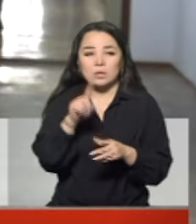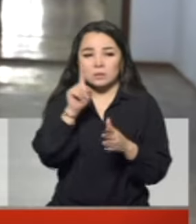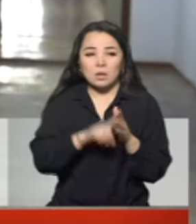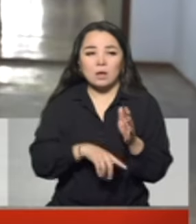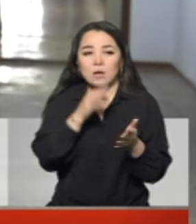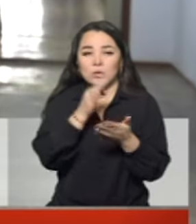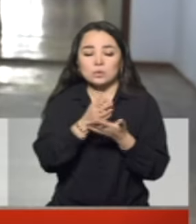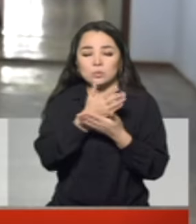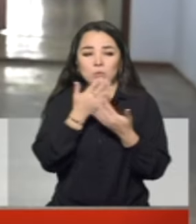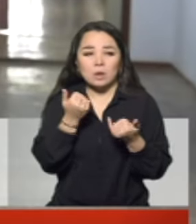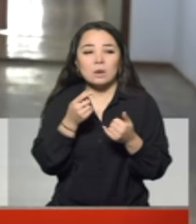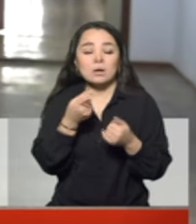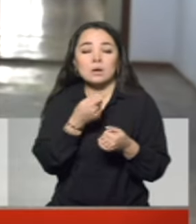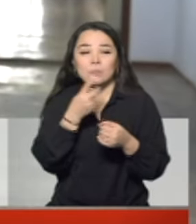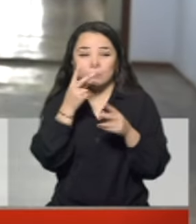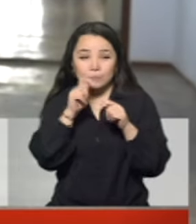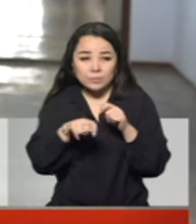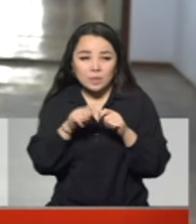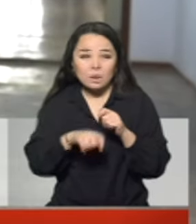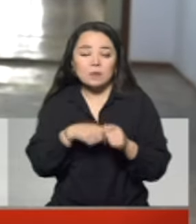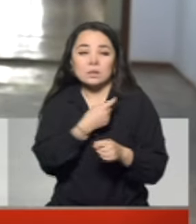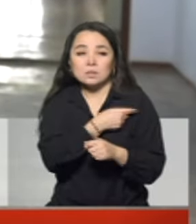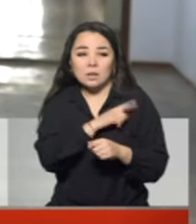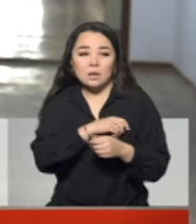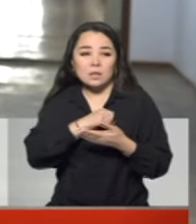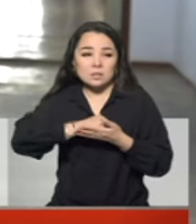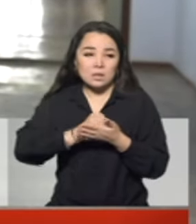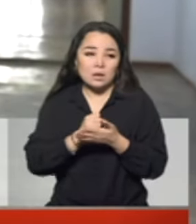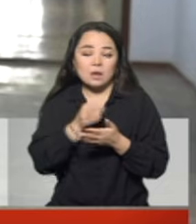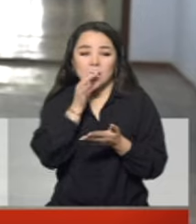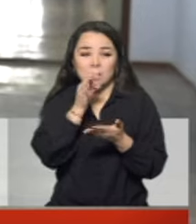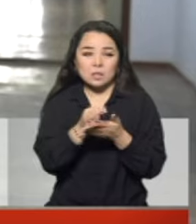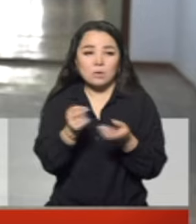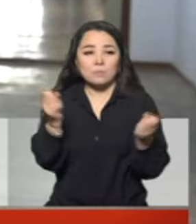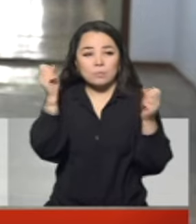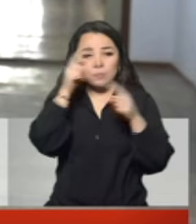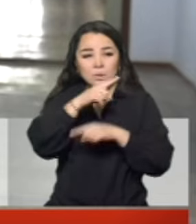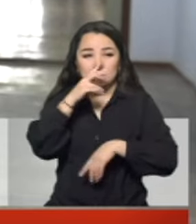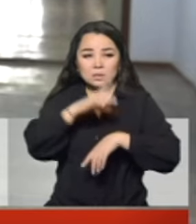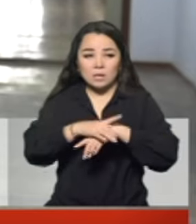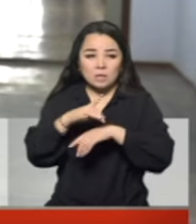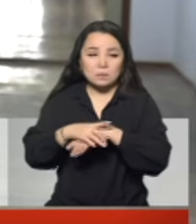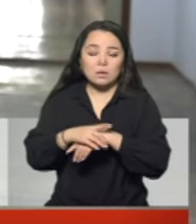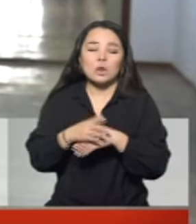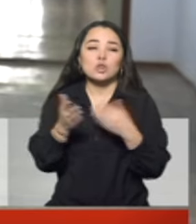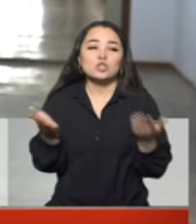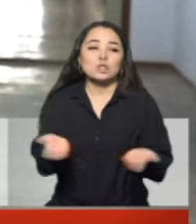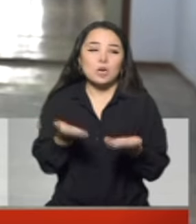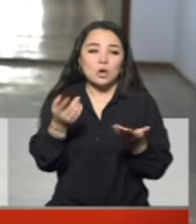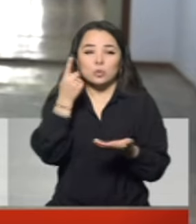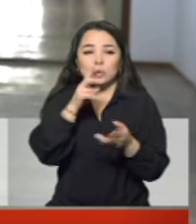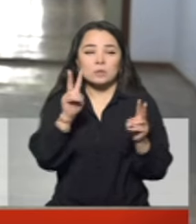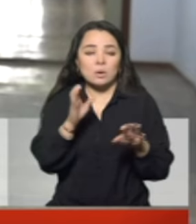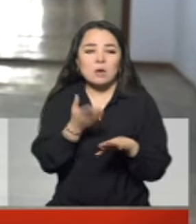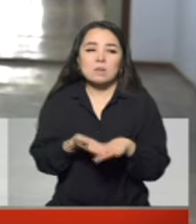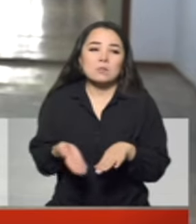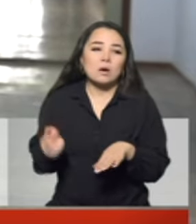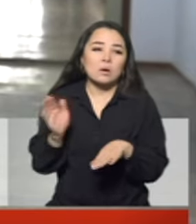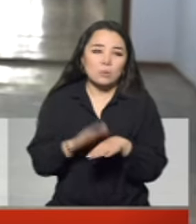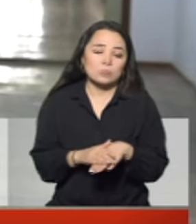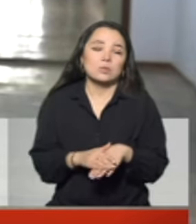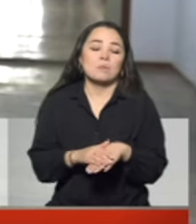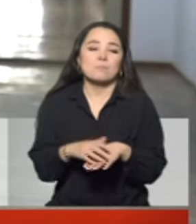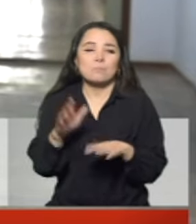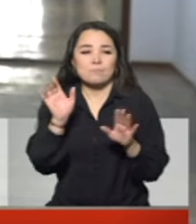не қолданғанын. Клиникасына байланысты біз сондай науқастарды анықтаймыз. бірақ жеңіл төде келмейді, ауыр передозировка мен